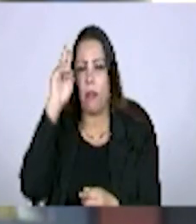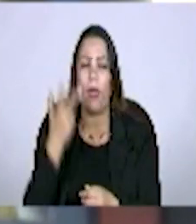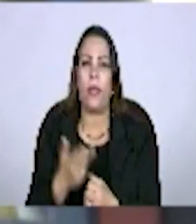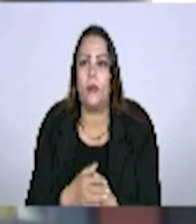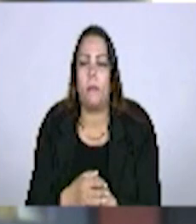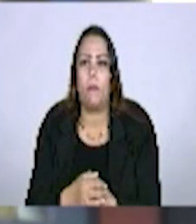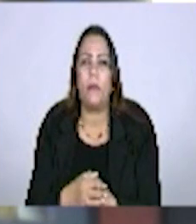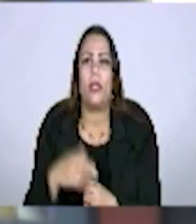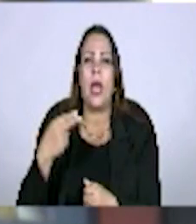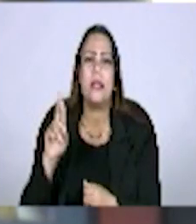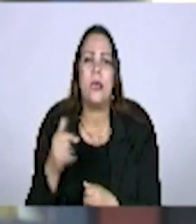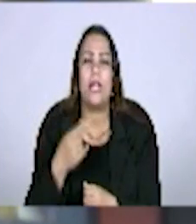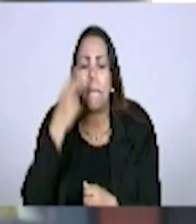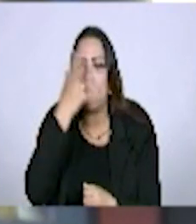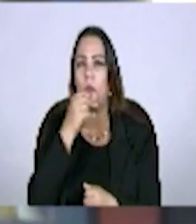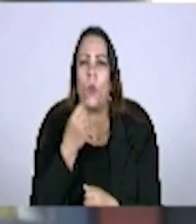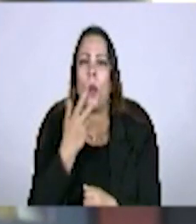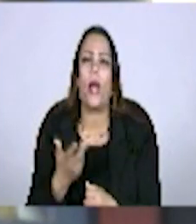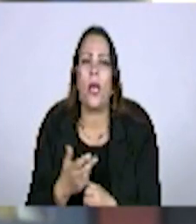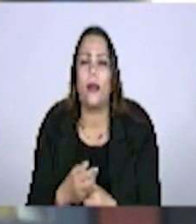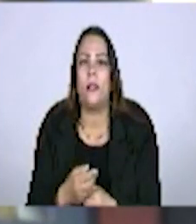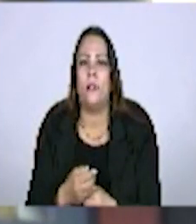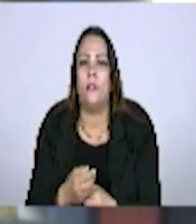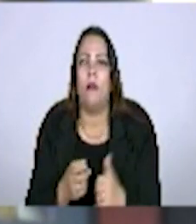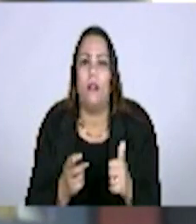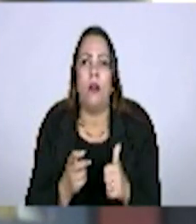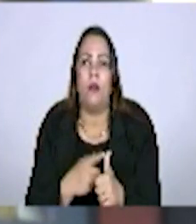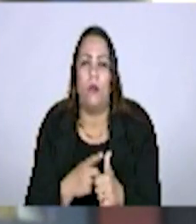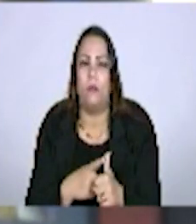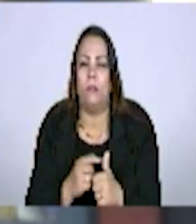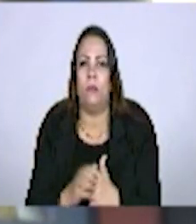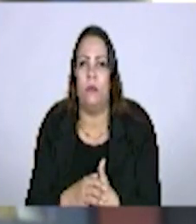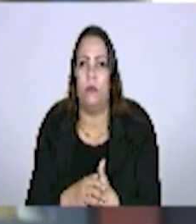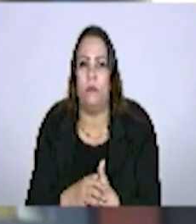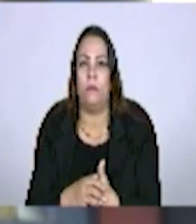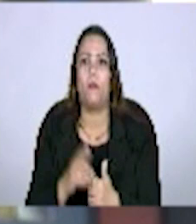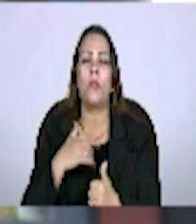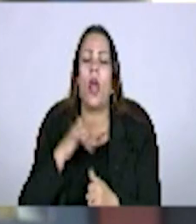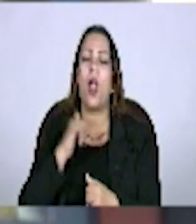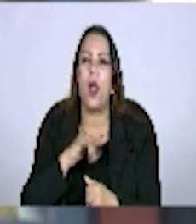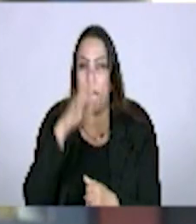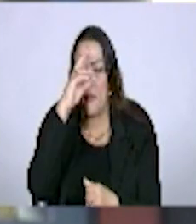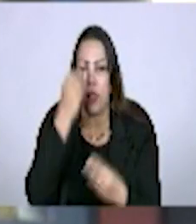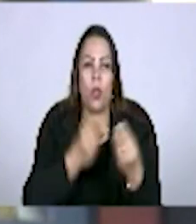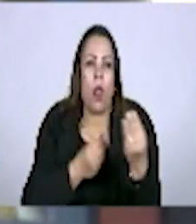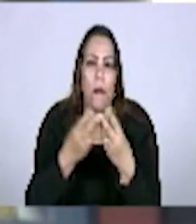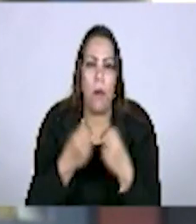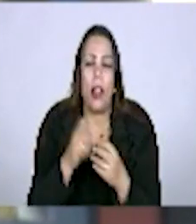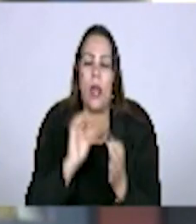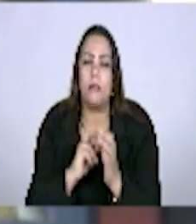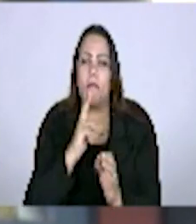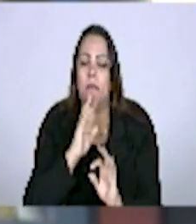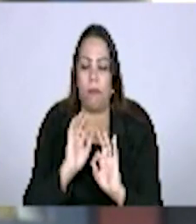ليه بعض السمات العامه اولا يكون دايما متعفف في العلاقات مع